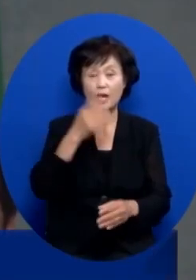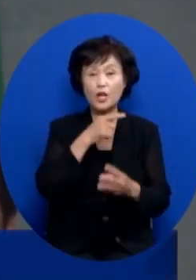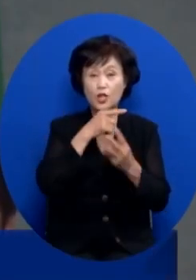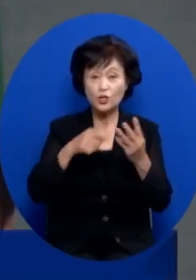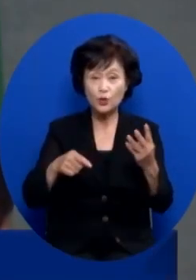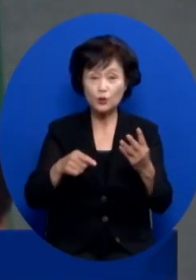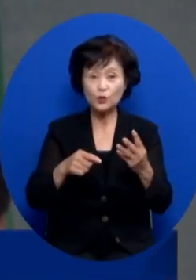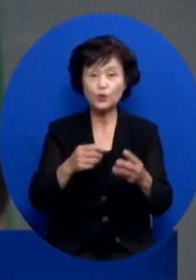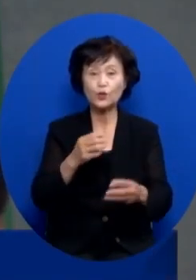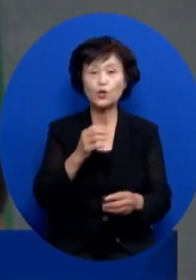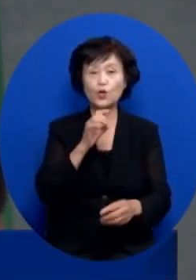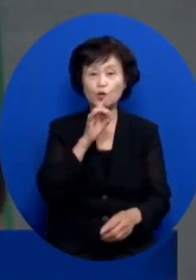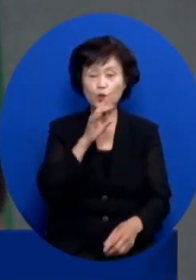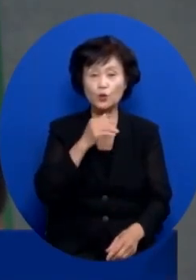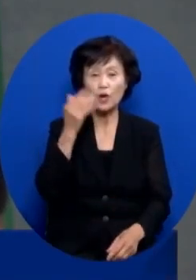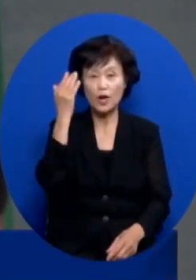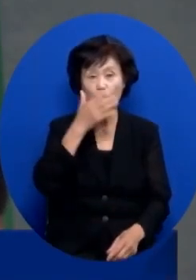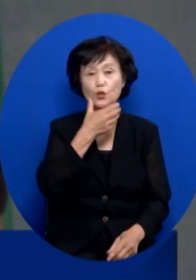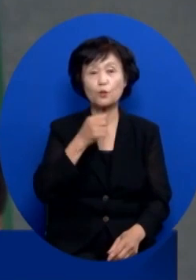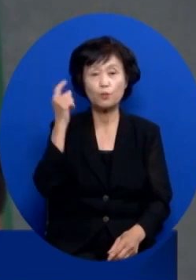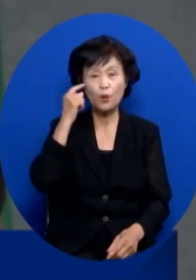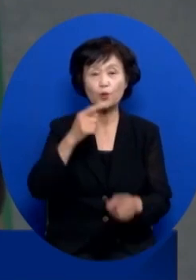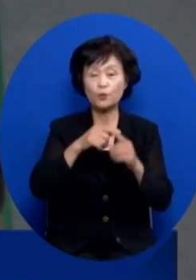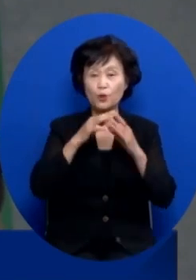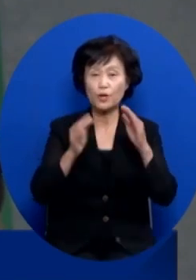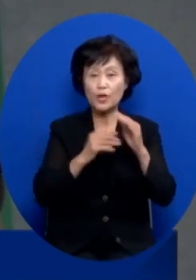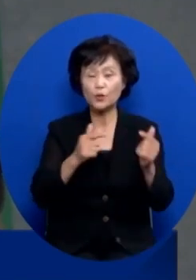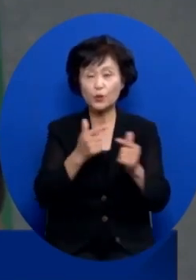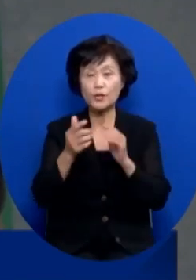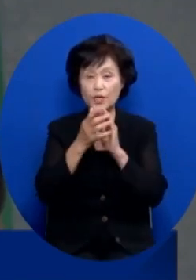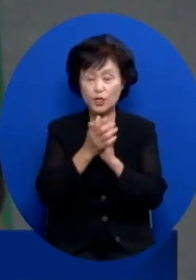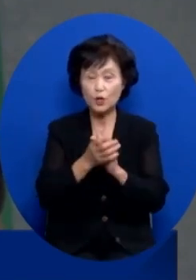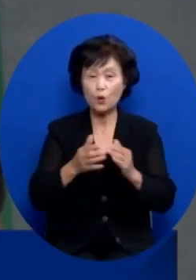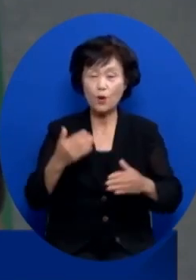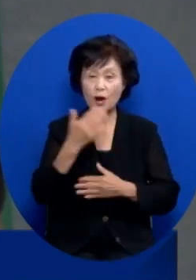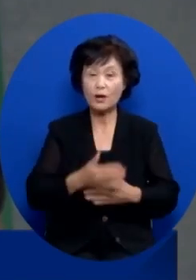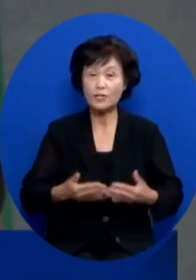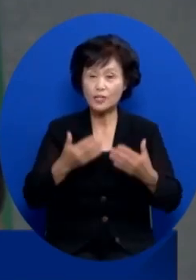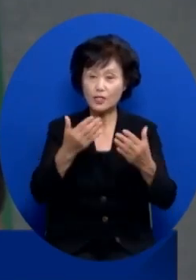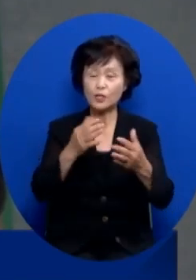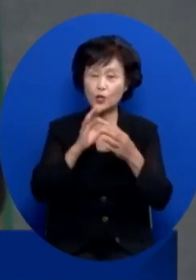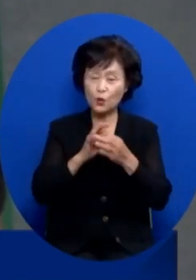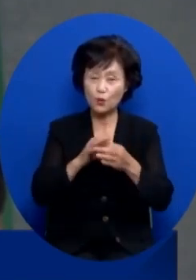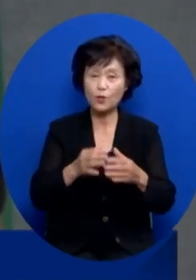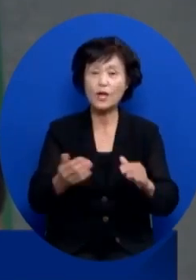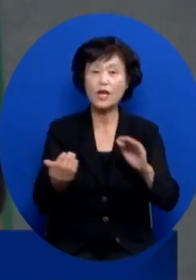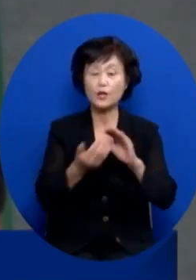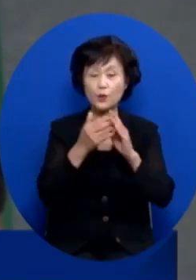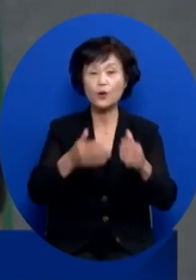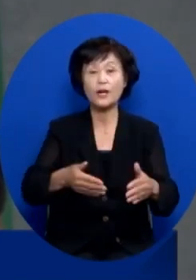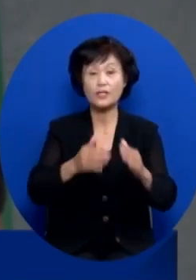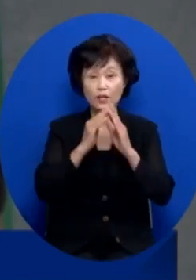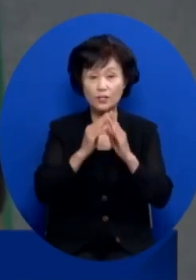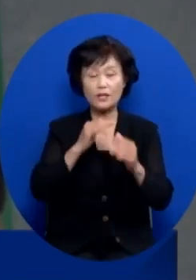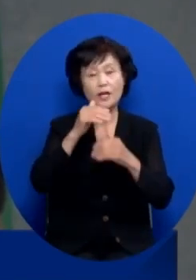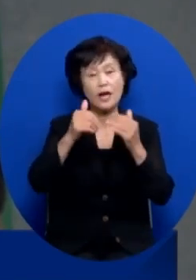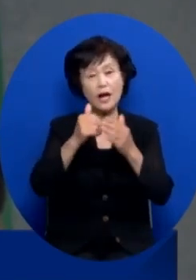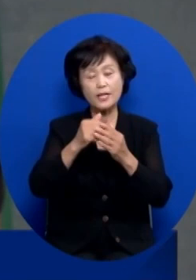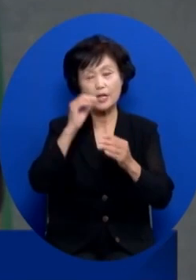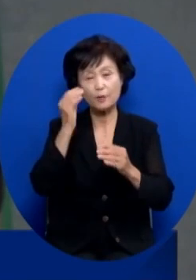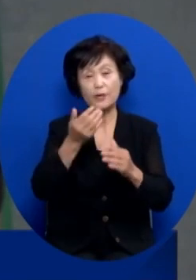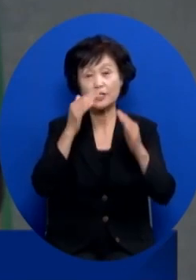청주중앙순복음교회 성도들의 기도와 헌신으로 이룩한 이 성전을 하나님의 성전으로 바칠 것을